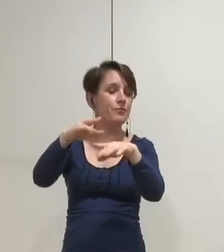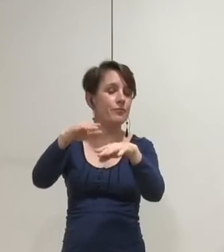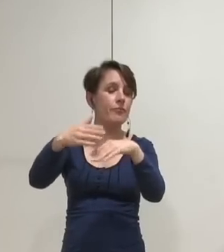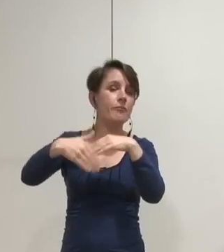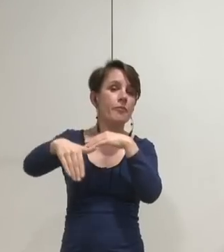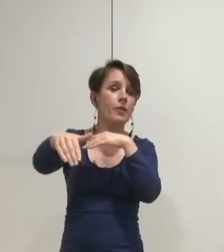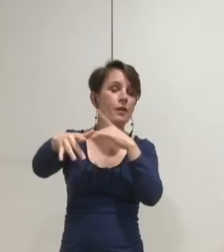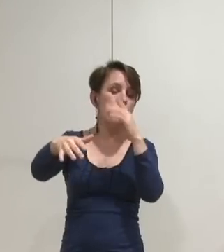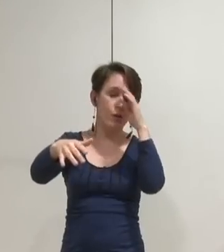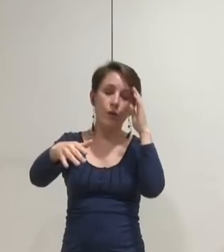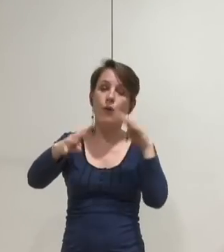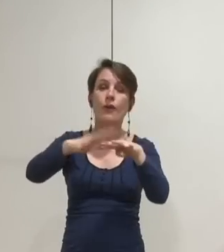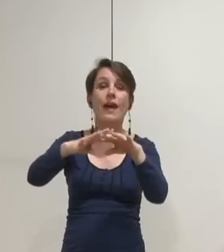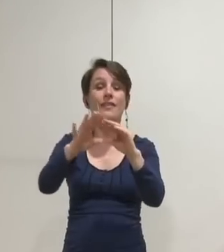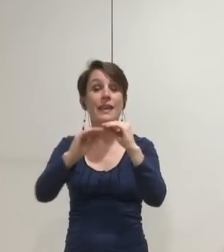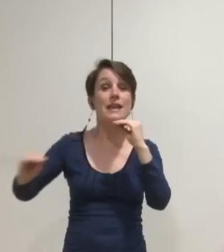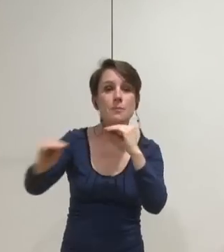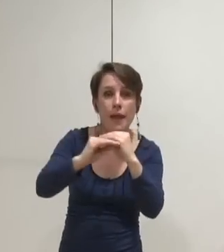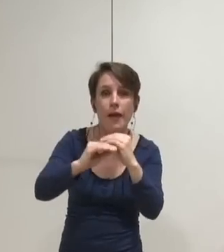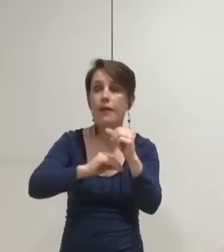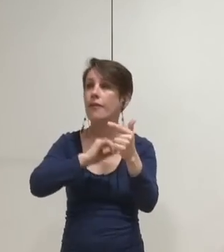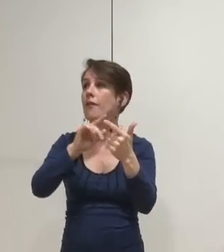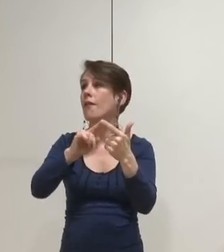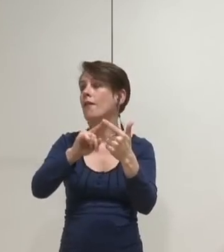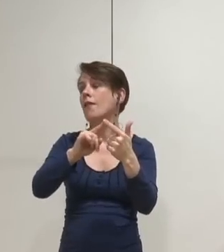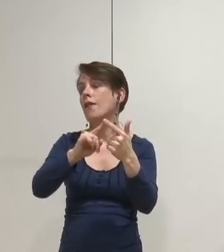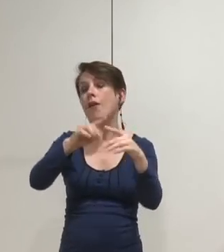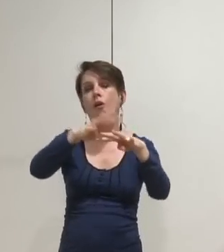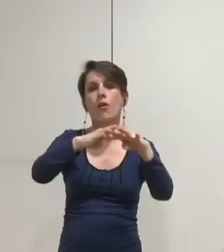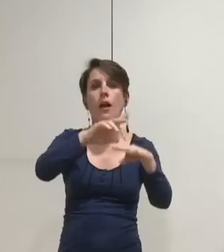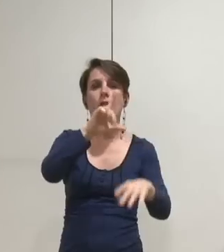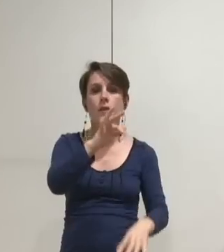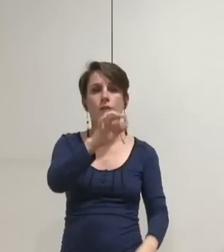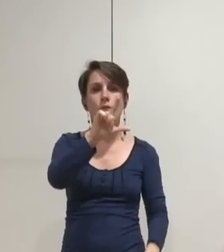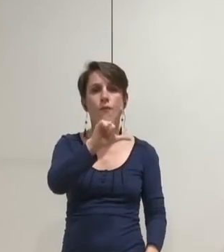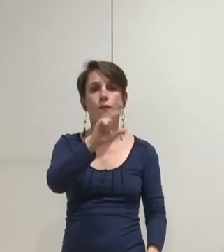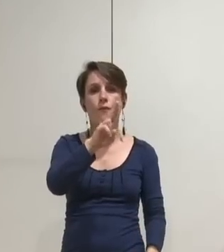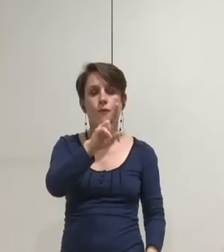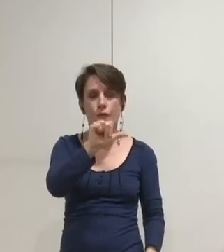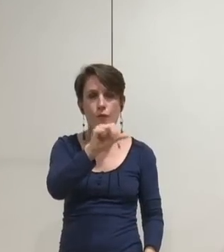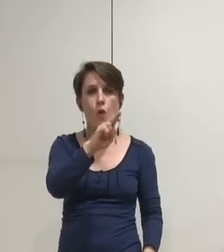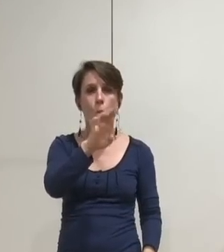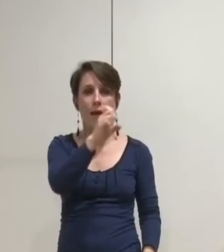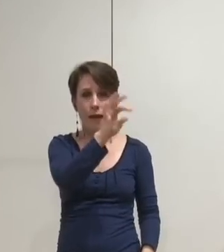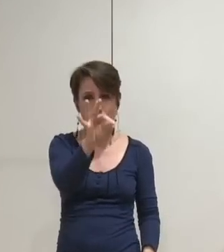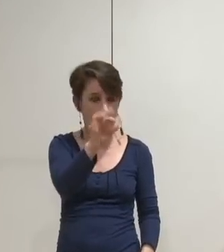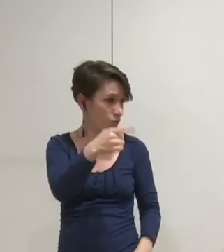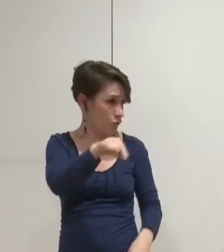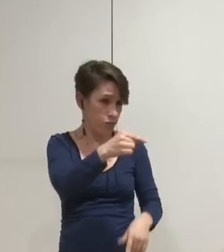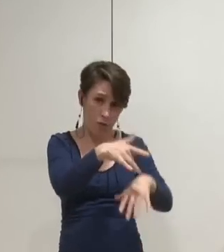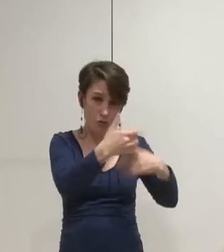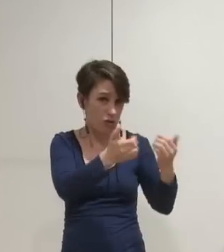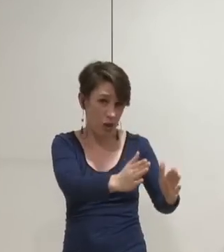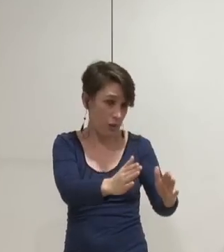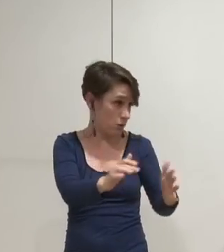sur l'explanade et sur flauert à travers les décisions que vous avez déjà prises et d'autre part